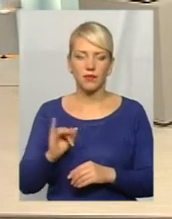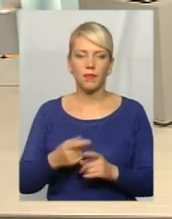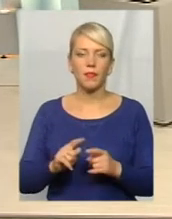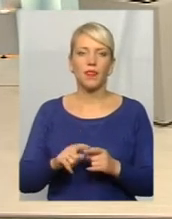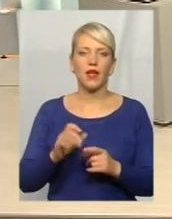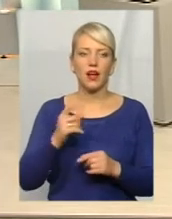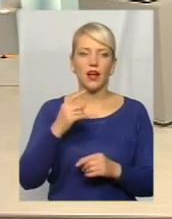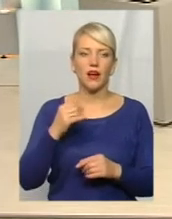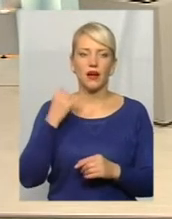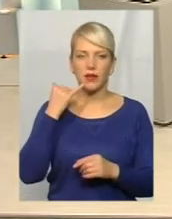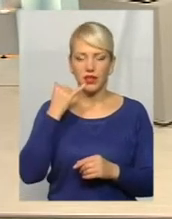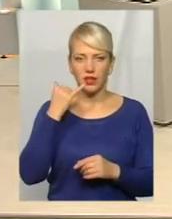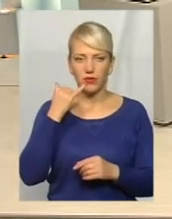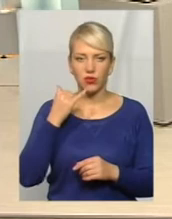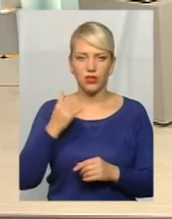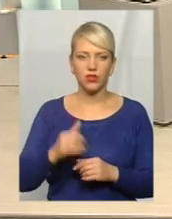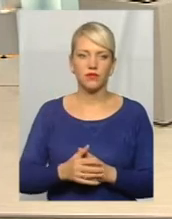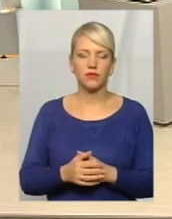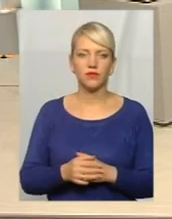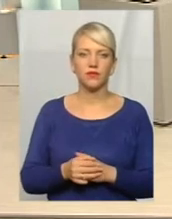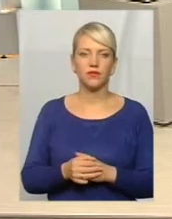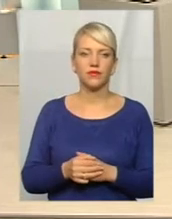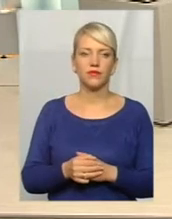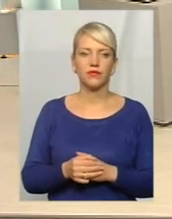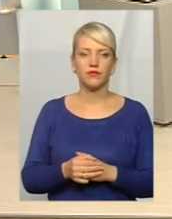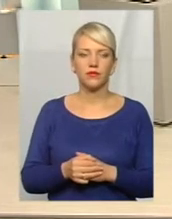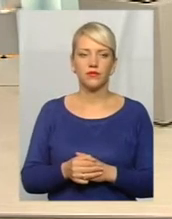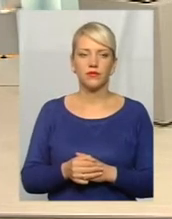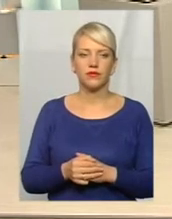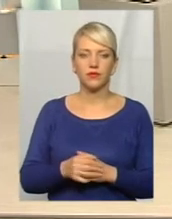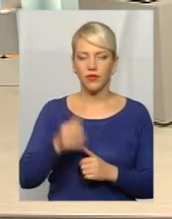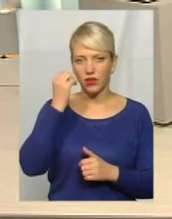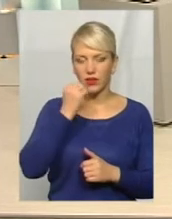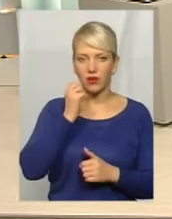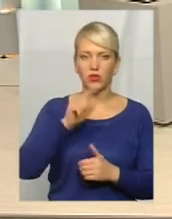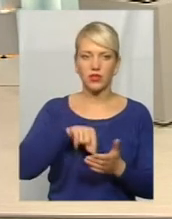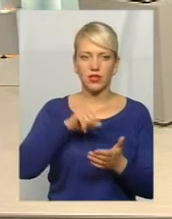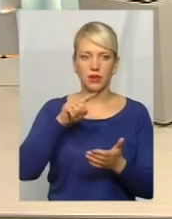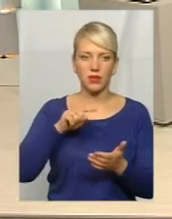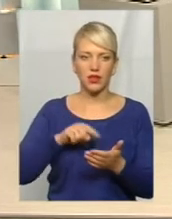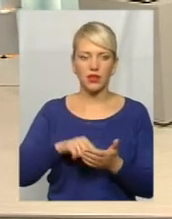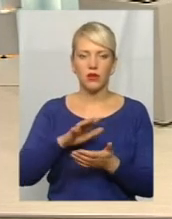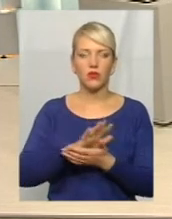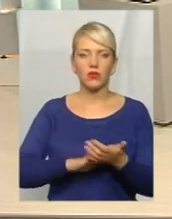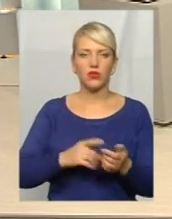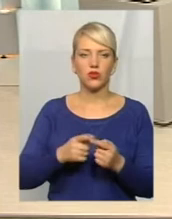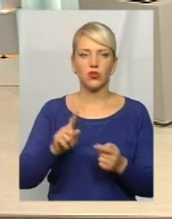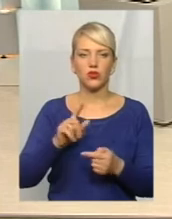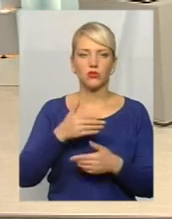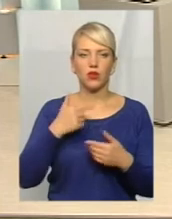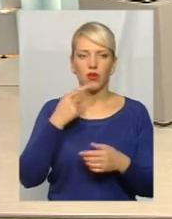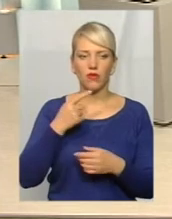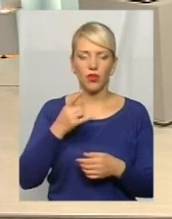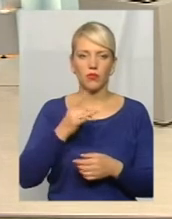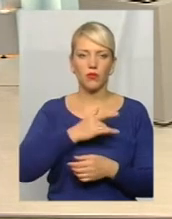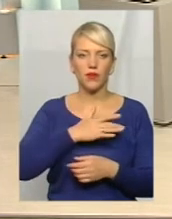насамперед телефонні дзвінки, тому прошу прокоментувати. До мене, так, дякую за питання. В продовження, от власне того, що ви говорили, так про приватний